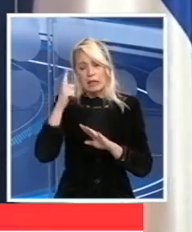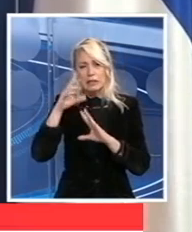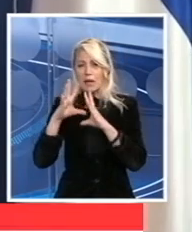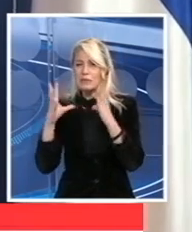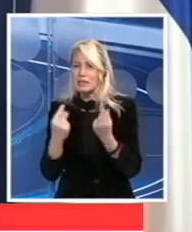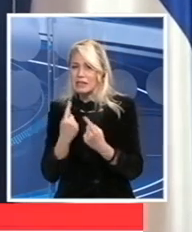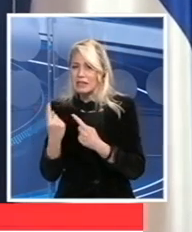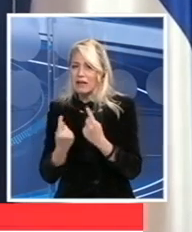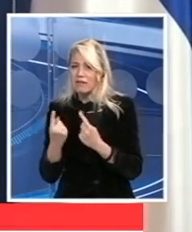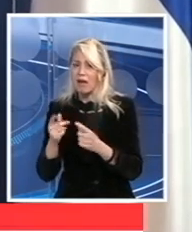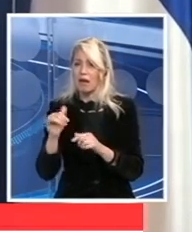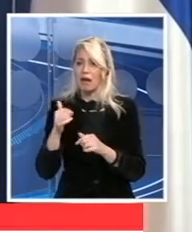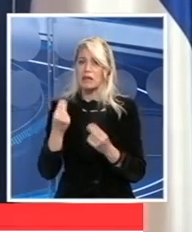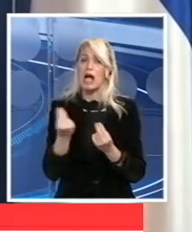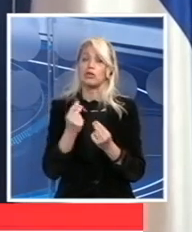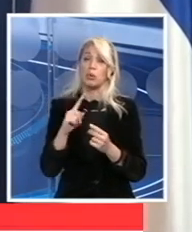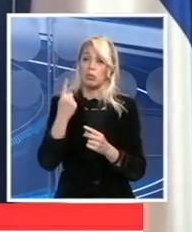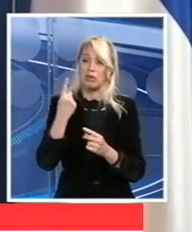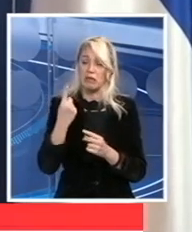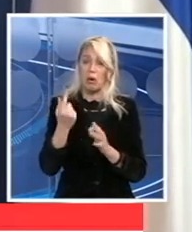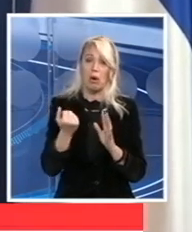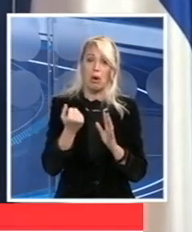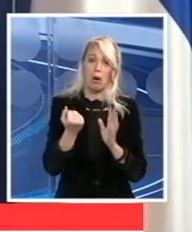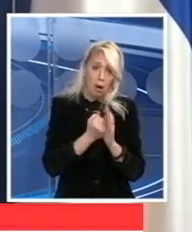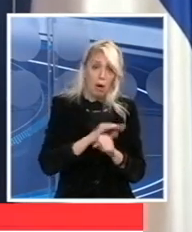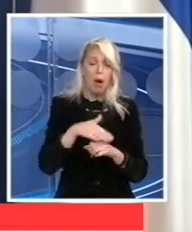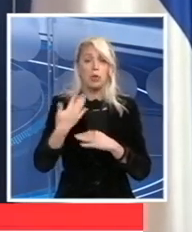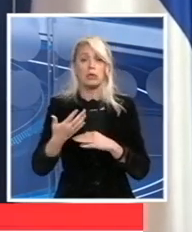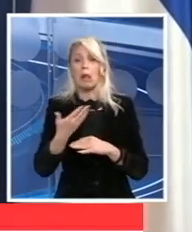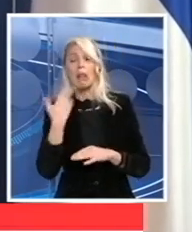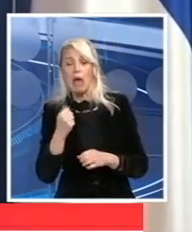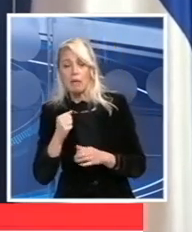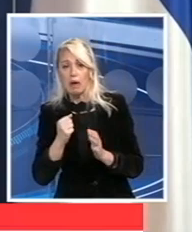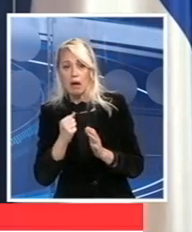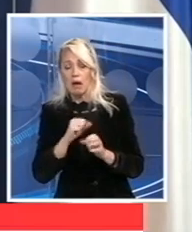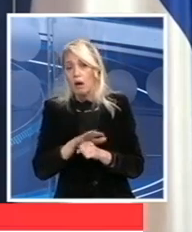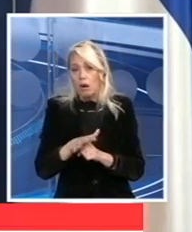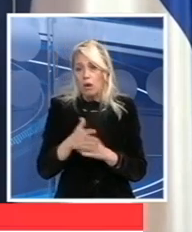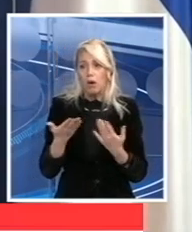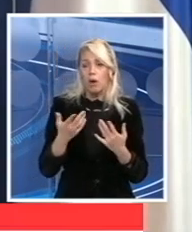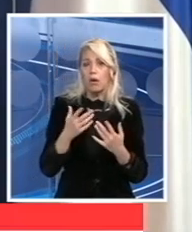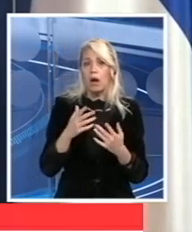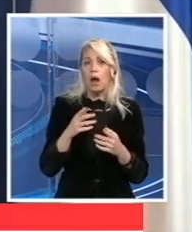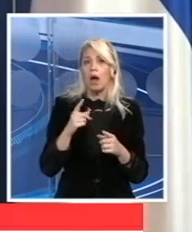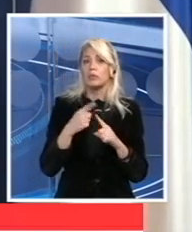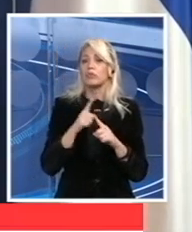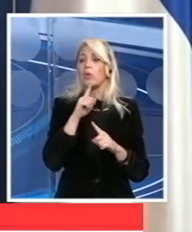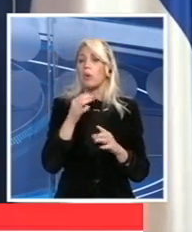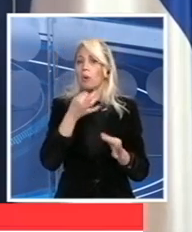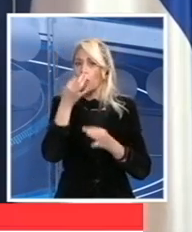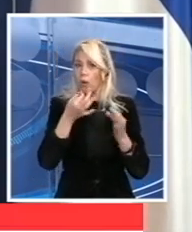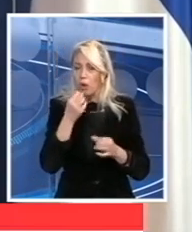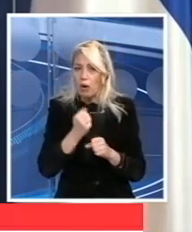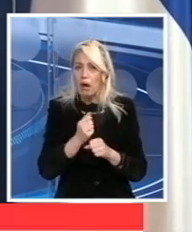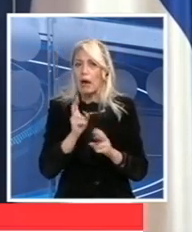bio pozitivan, pa posle negativan, koji su rezultati i odakle su uzeti koji